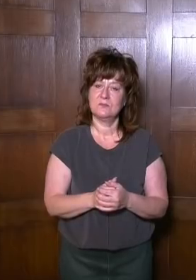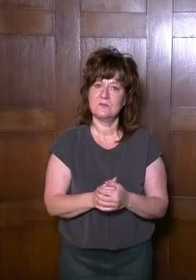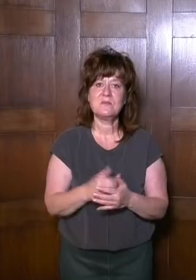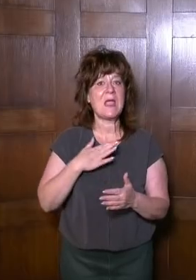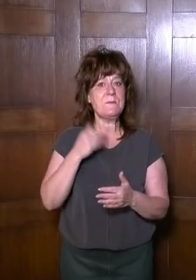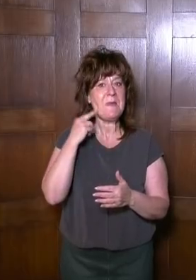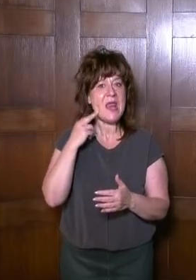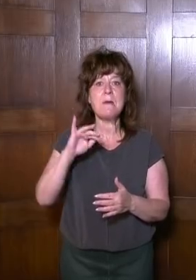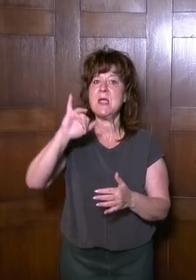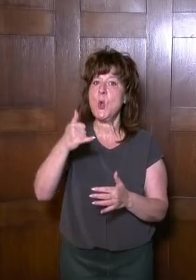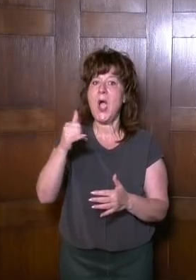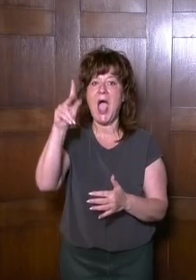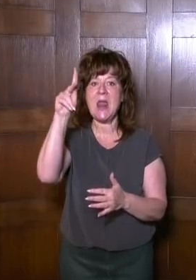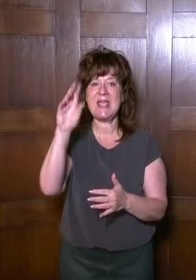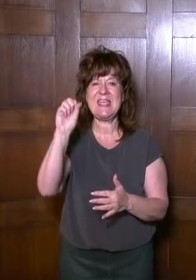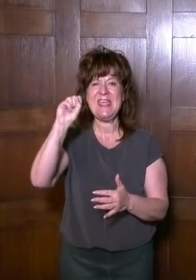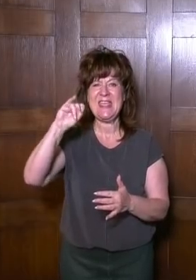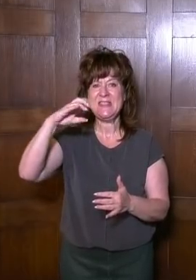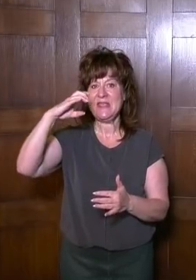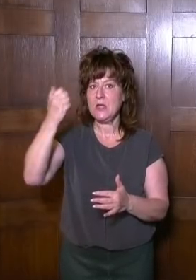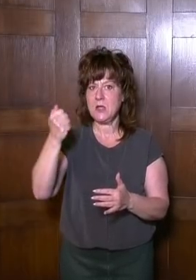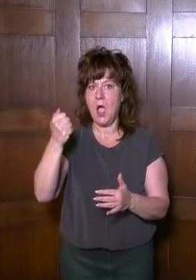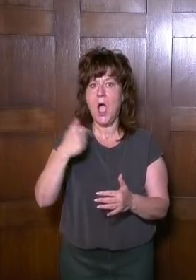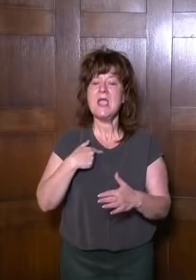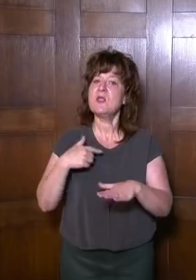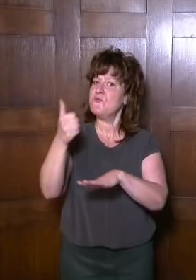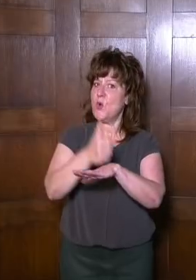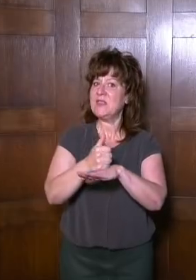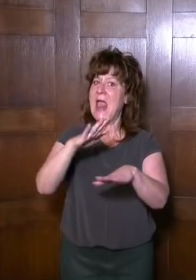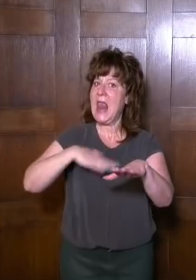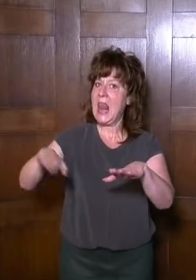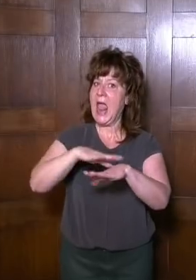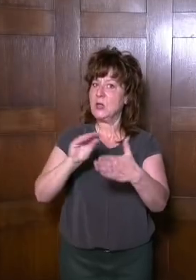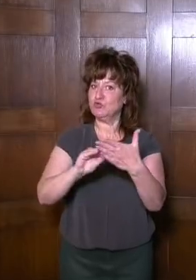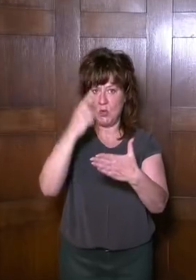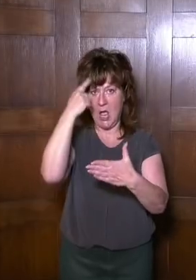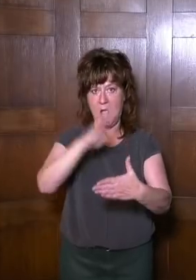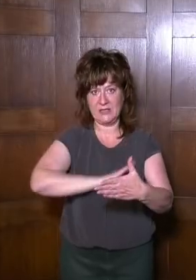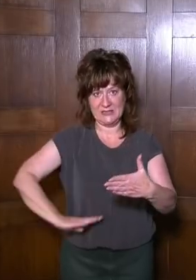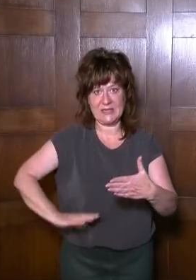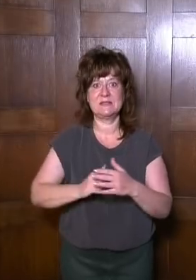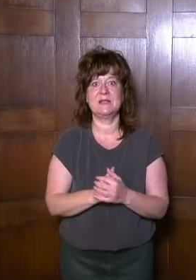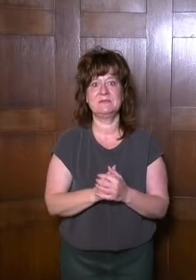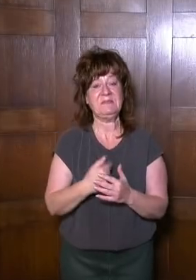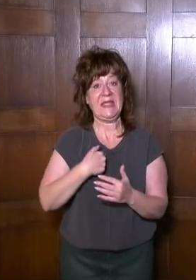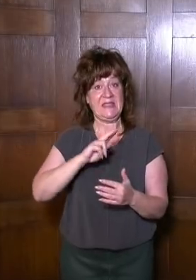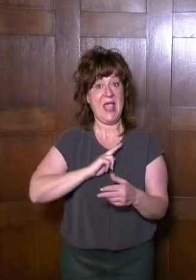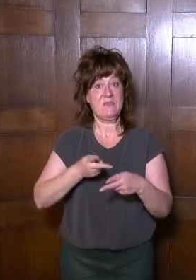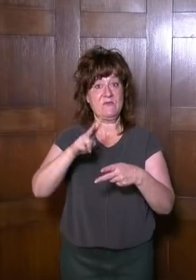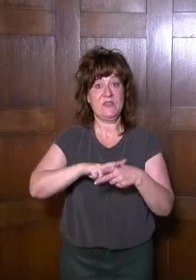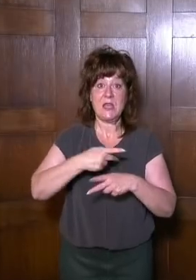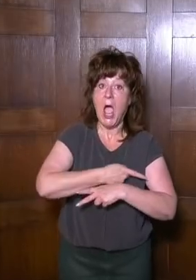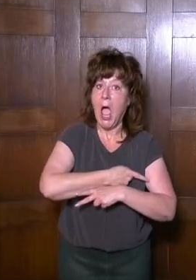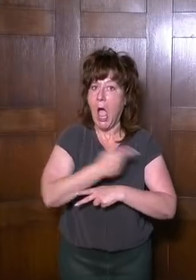Mein Name ist Joanna Kessiker und ich bin Vorsitzende des Landesschülerrats Sachsen. Demzufolge bin ich die Vertretung aller